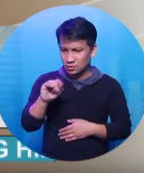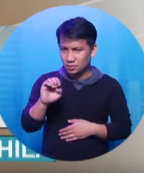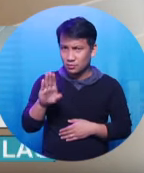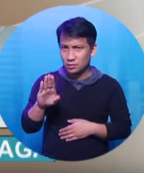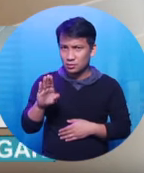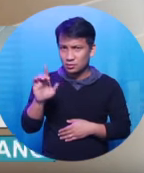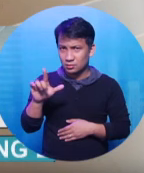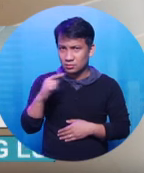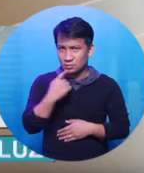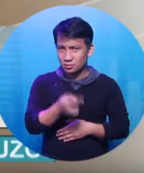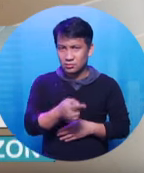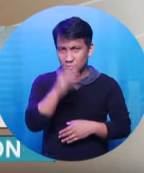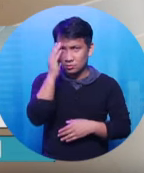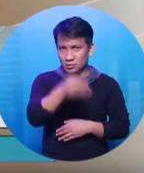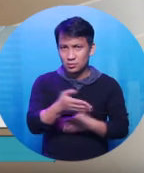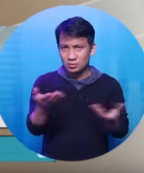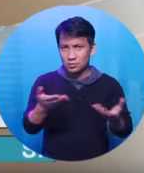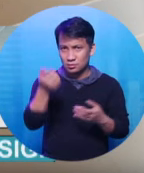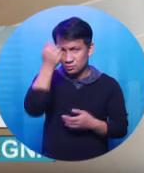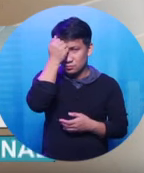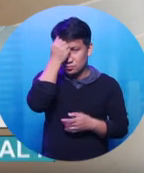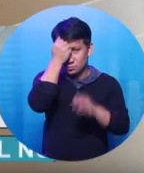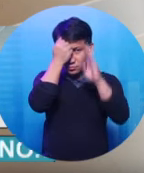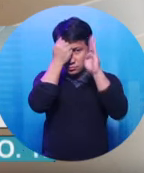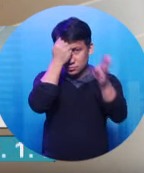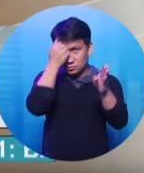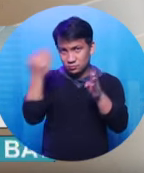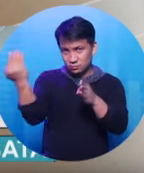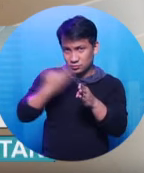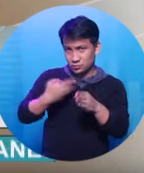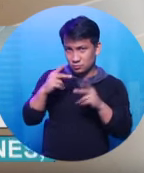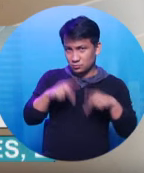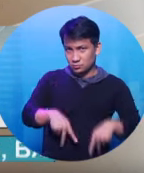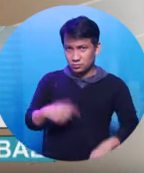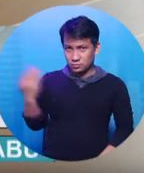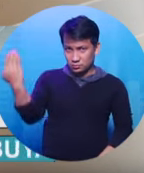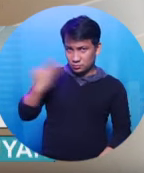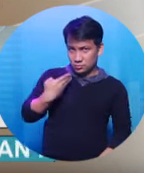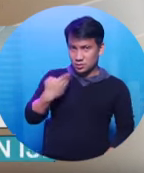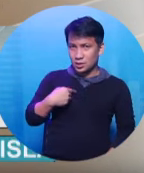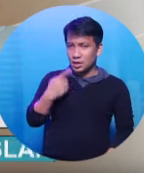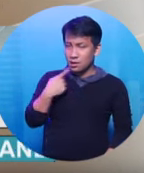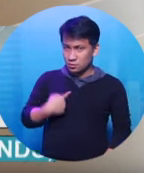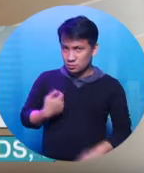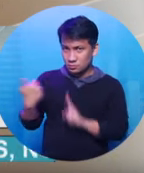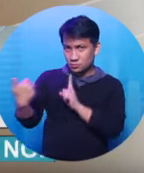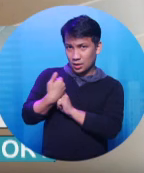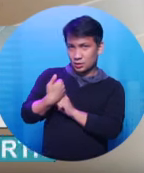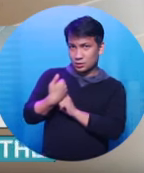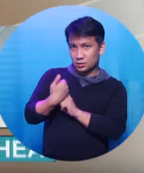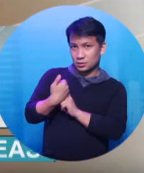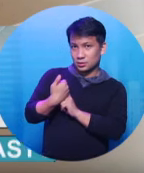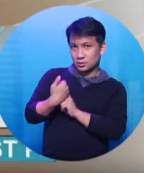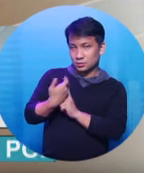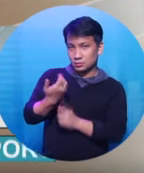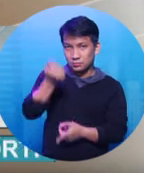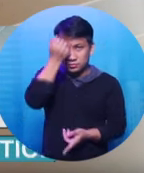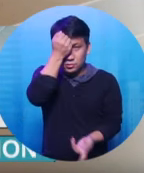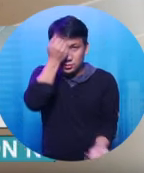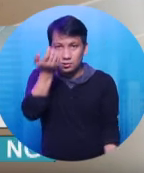attacking her directly na ang bobo mo? What's the difference? Yes, sir. Ang difference po natin dun,